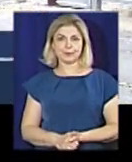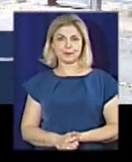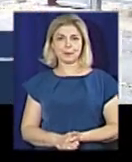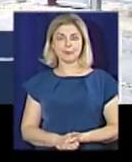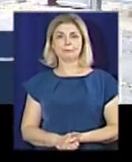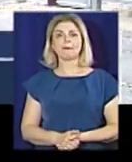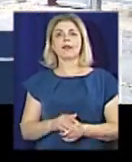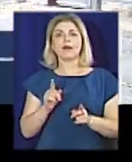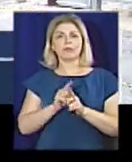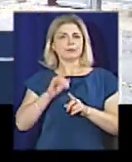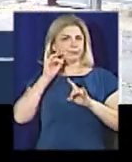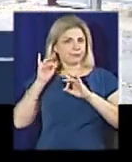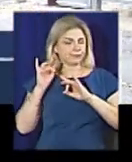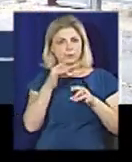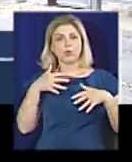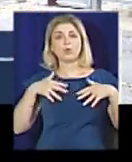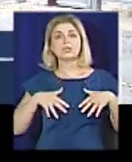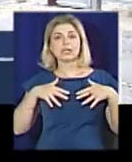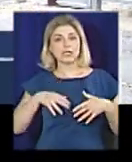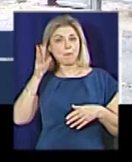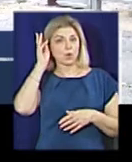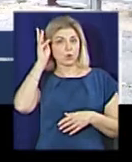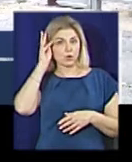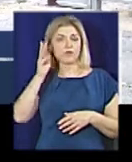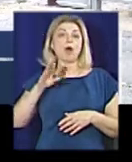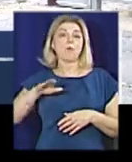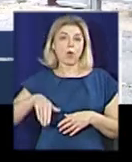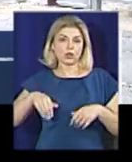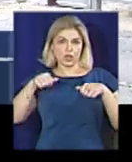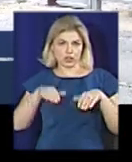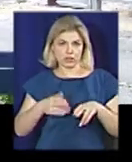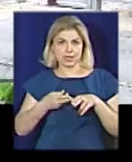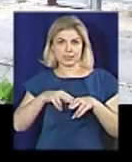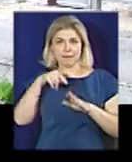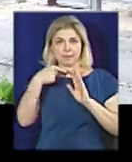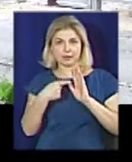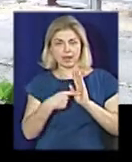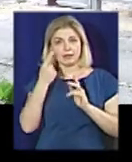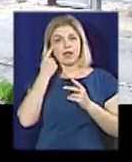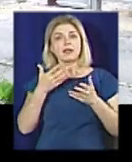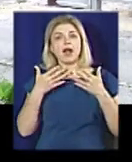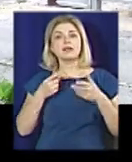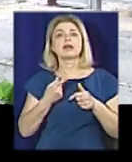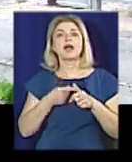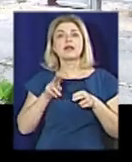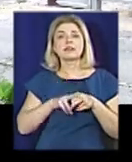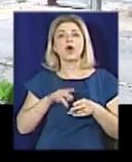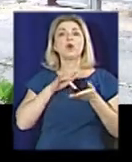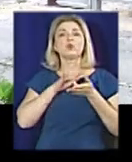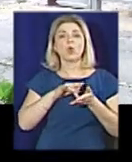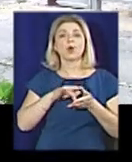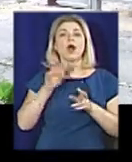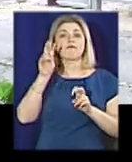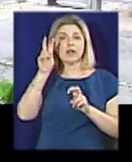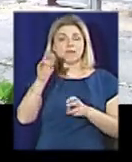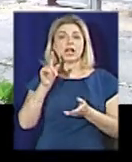грузинське посольство і потім вже вирішили це питання. Ну, понятне діло, що це все структура оператором з авіакомпанії,